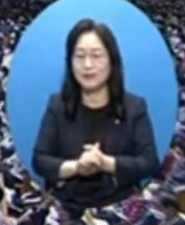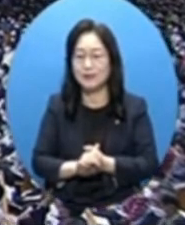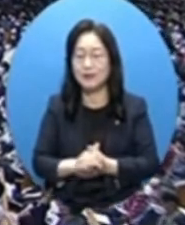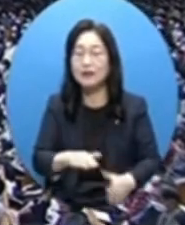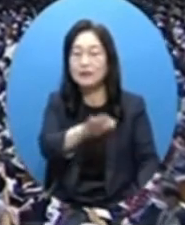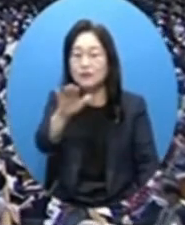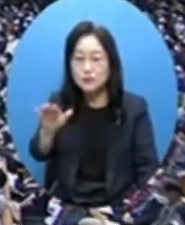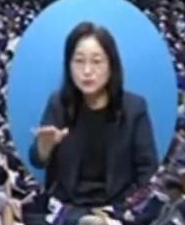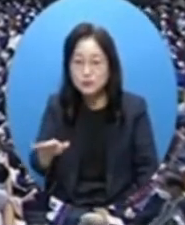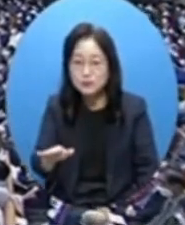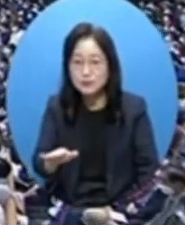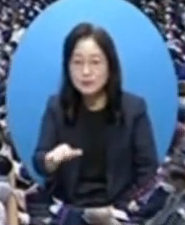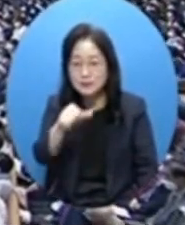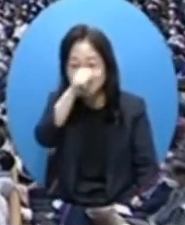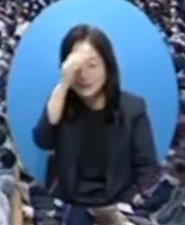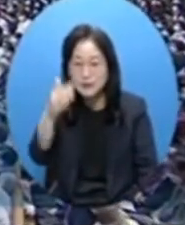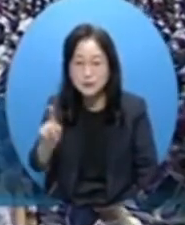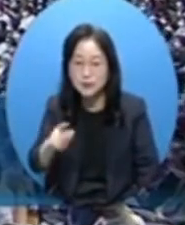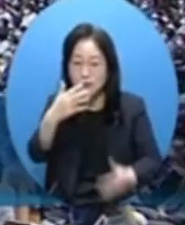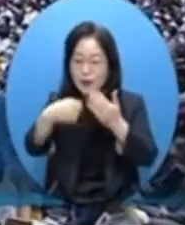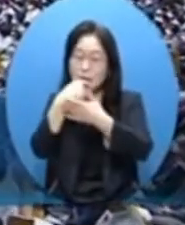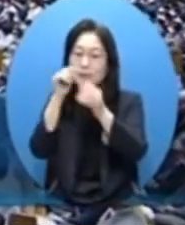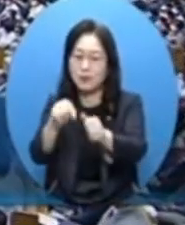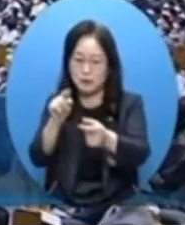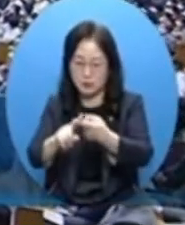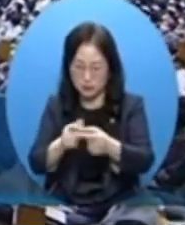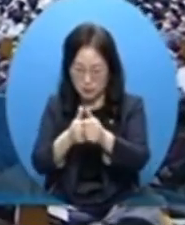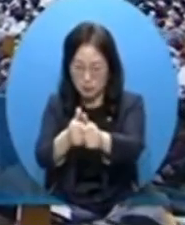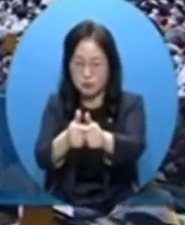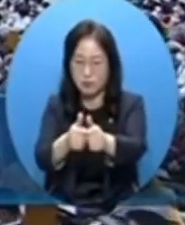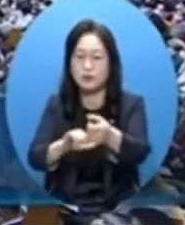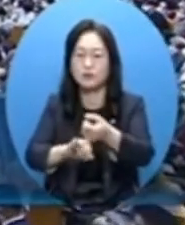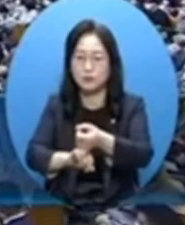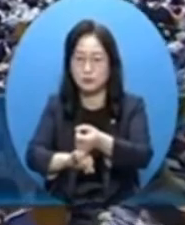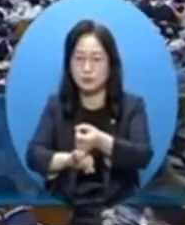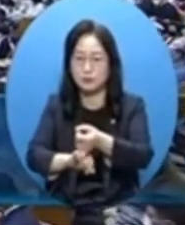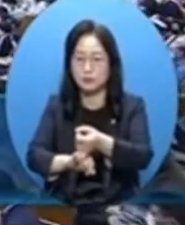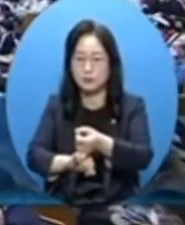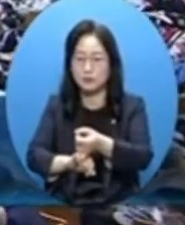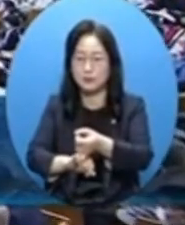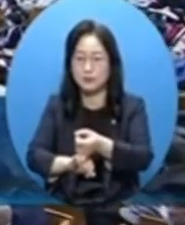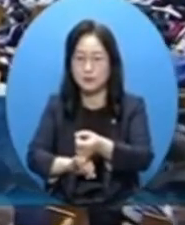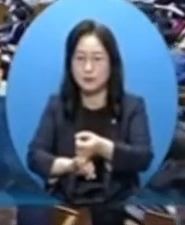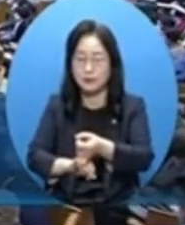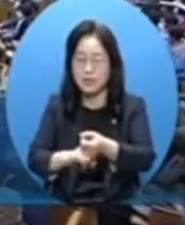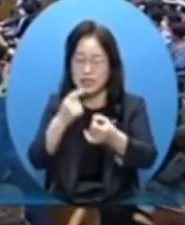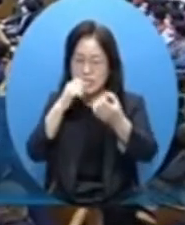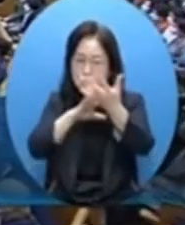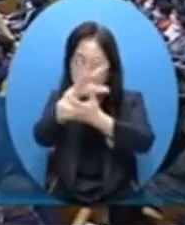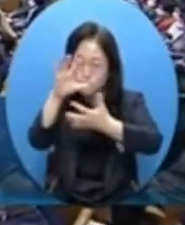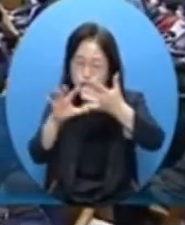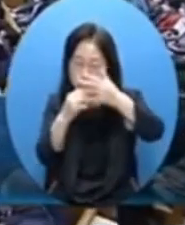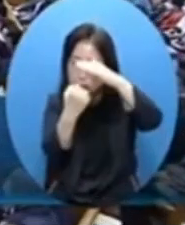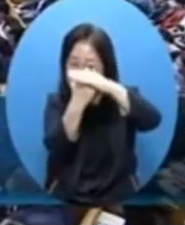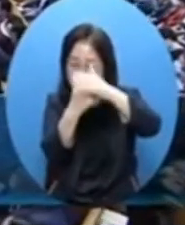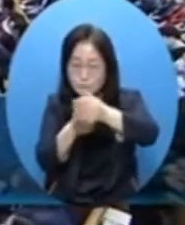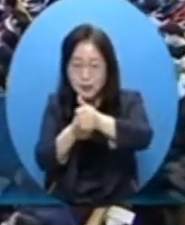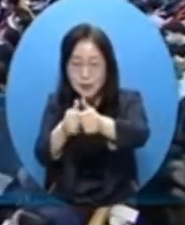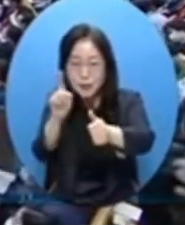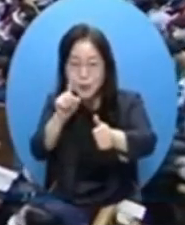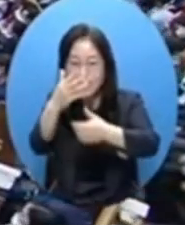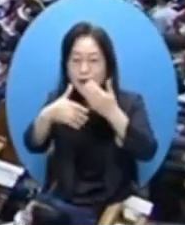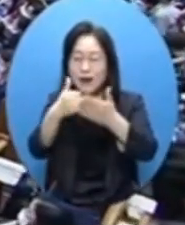우리의 일생은 하나님의 명령을 따르는 일생이 되어야 합니다 군 기둥을 따라갔다고 하는 것은 하나님의